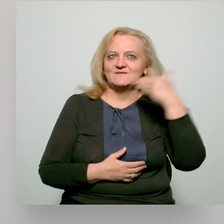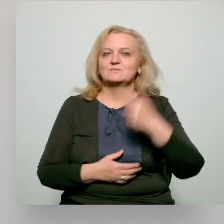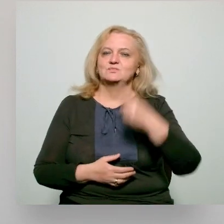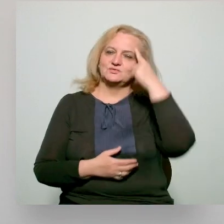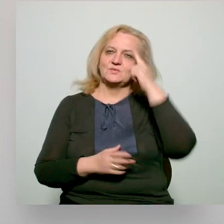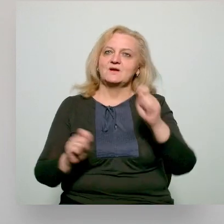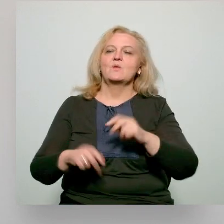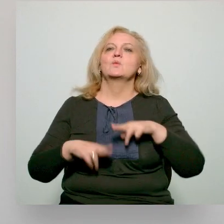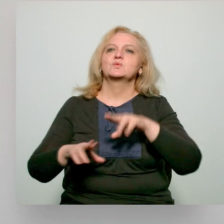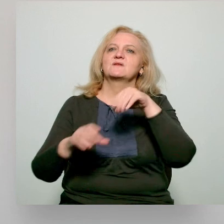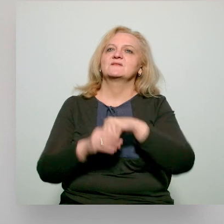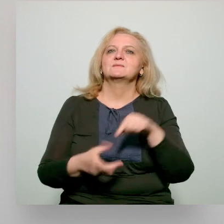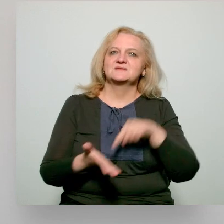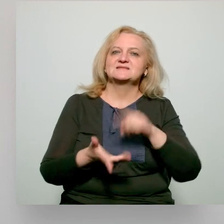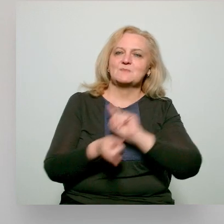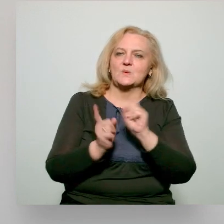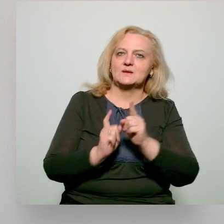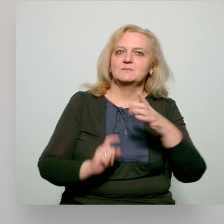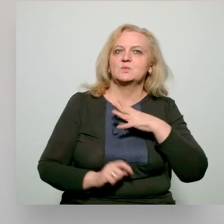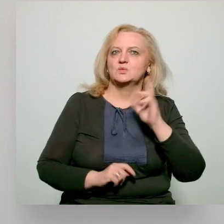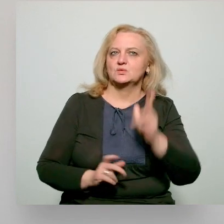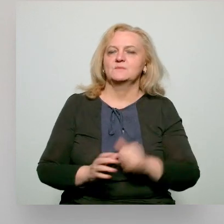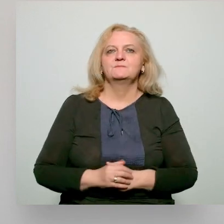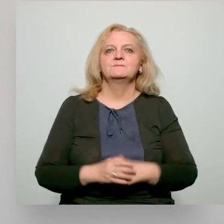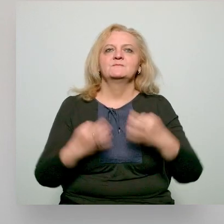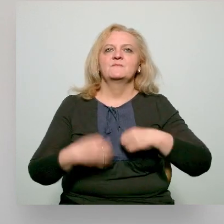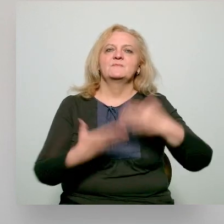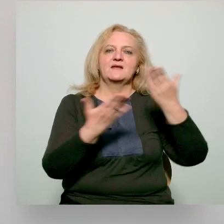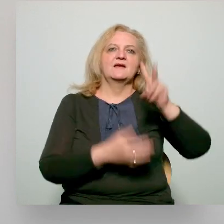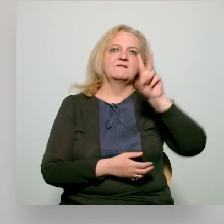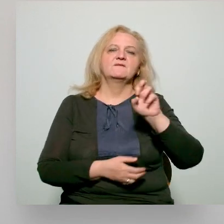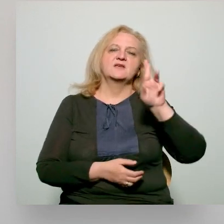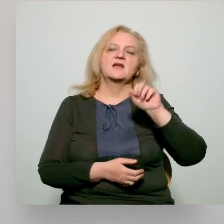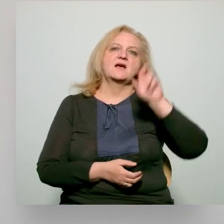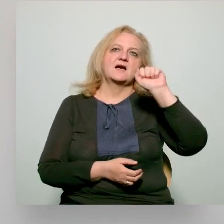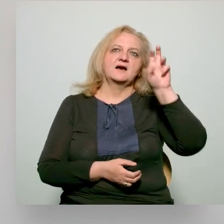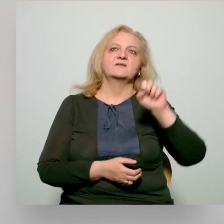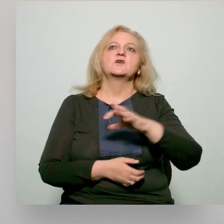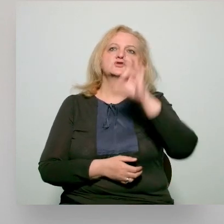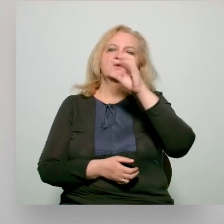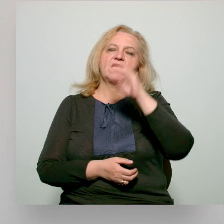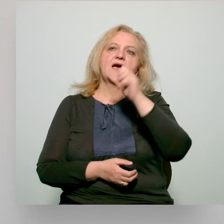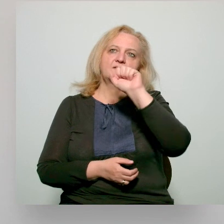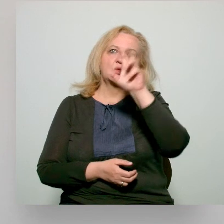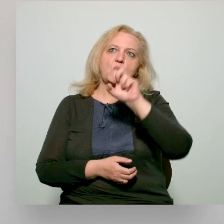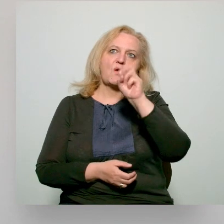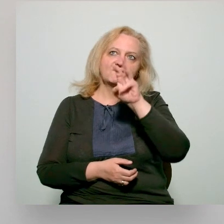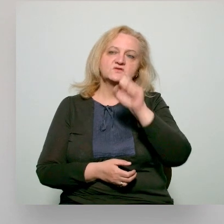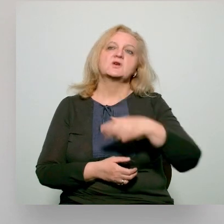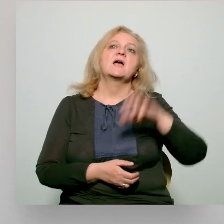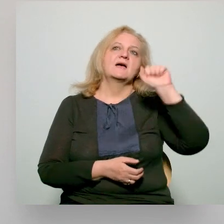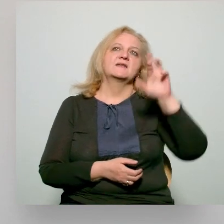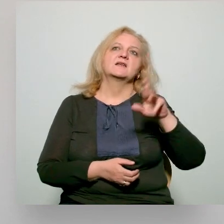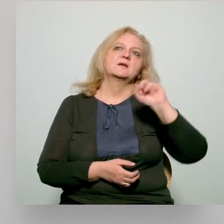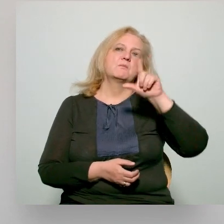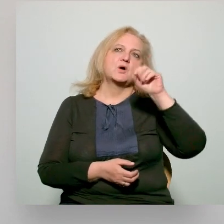Przypomnę, uczestnikami naszego spotkania byli pani Wira Achejewa, pani Sofia Andruchowicz, pan Andrii Portnow